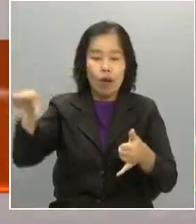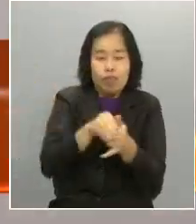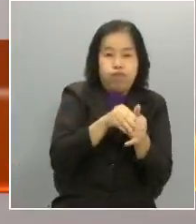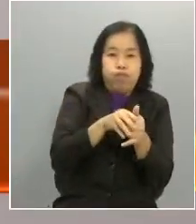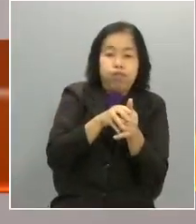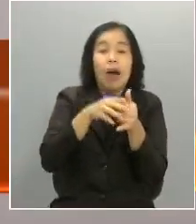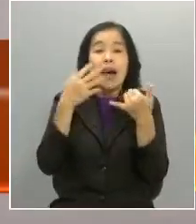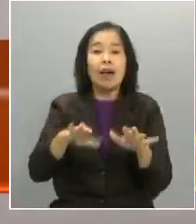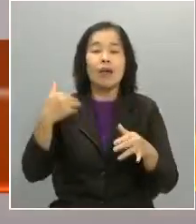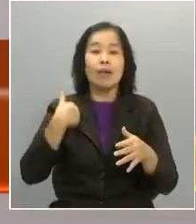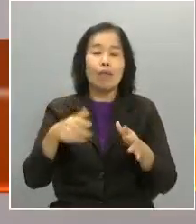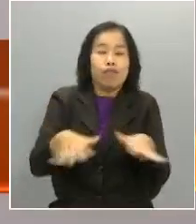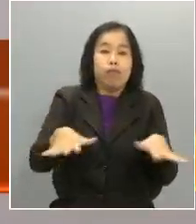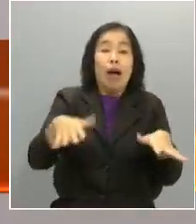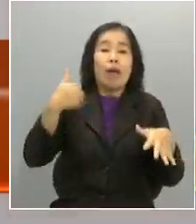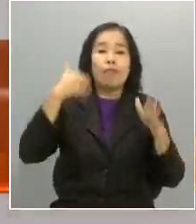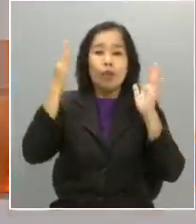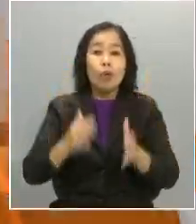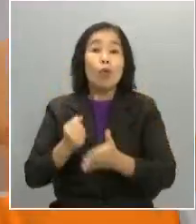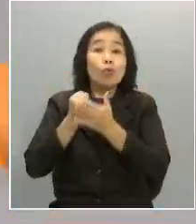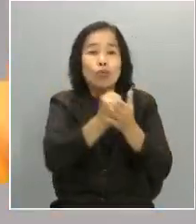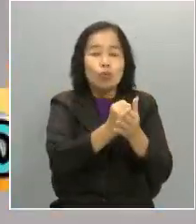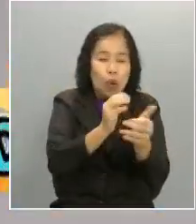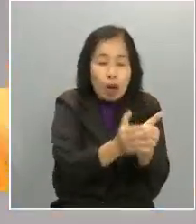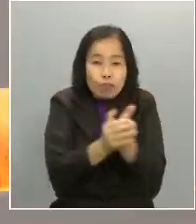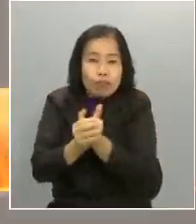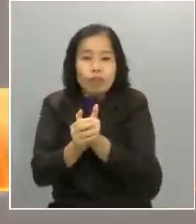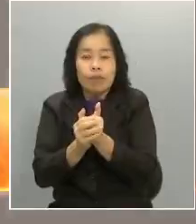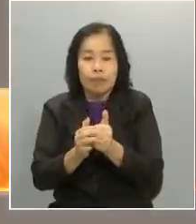มีพลเมืองดีเข้าไปช่วยเหลือครับ